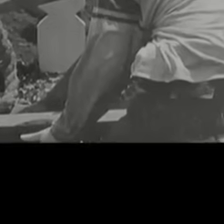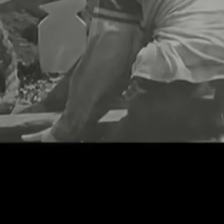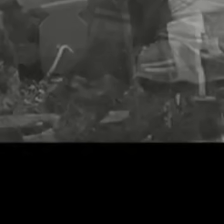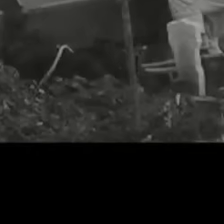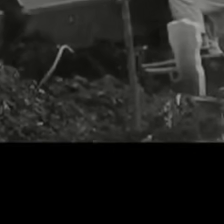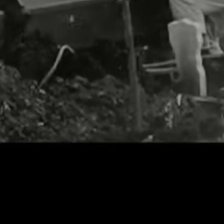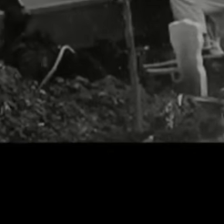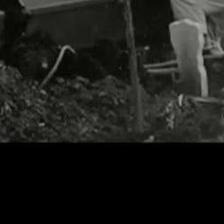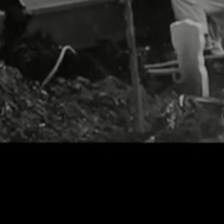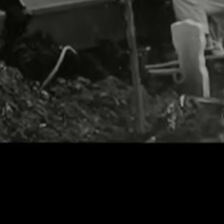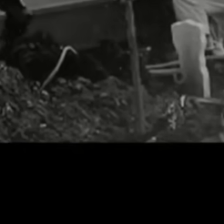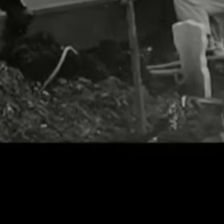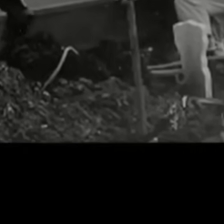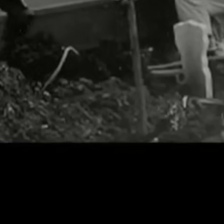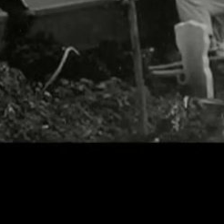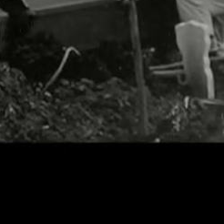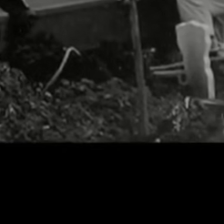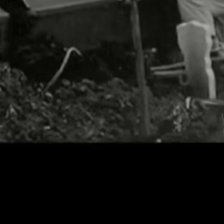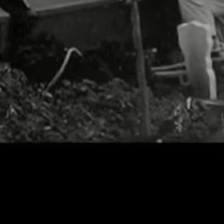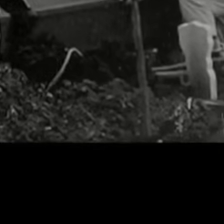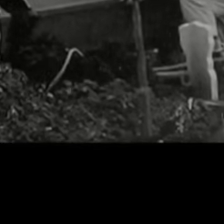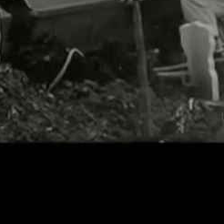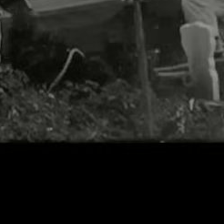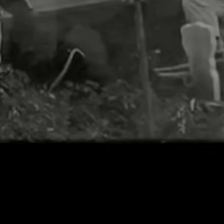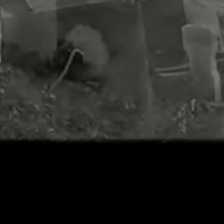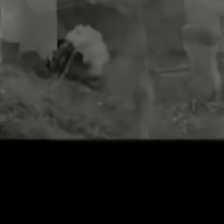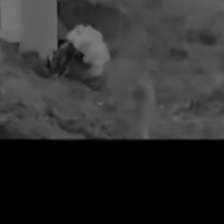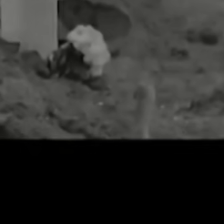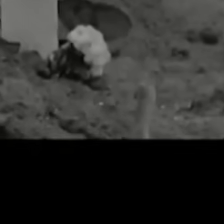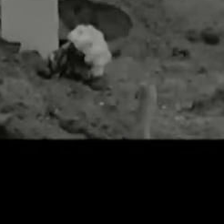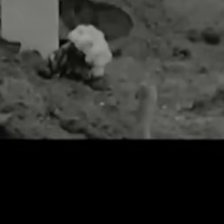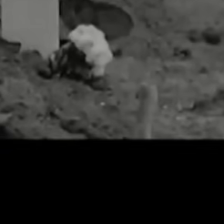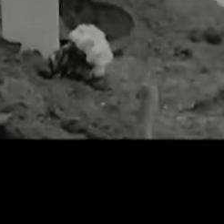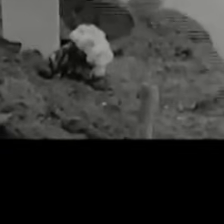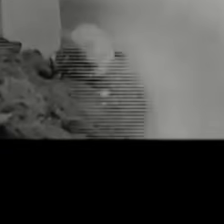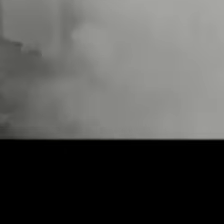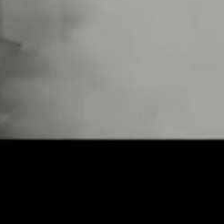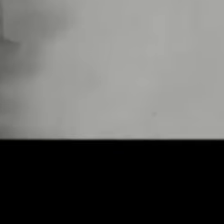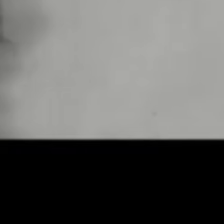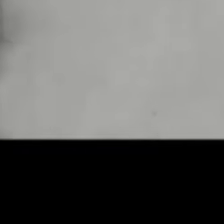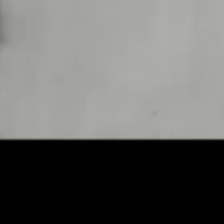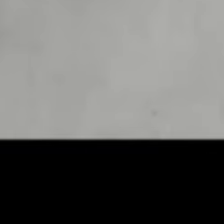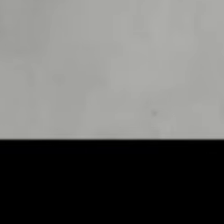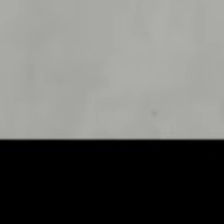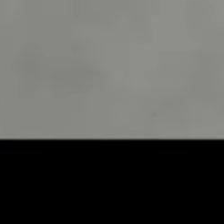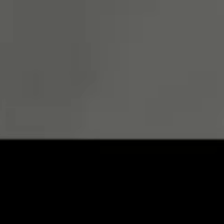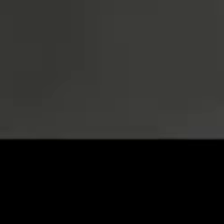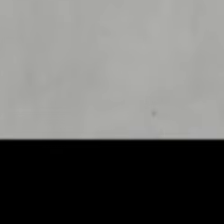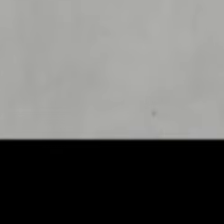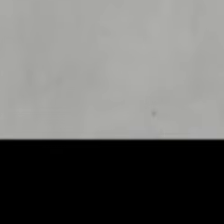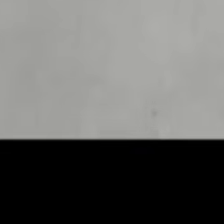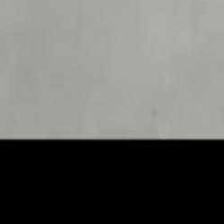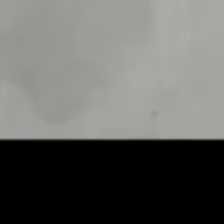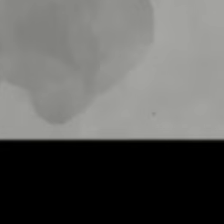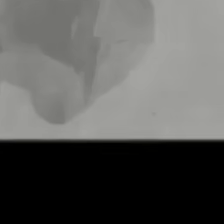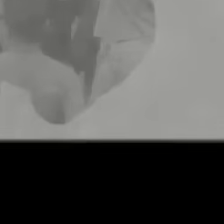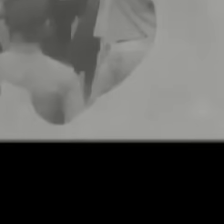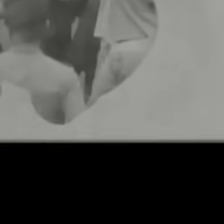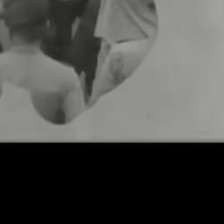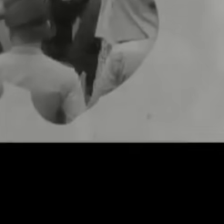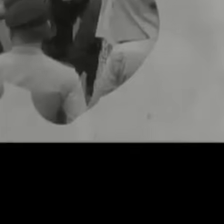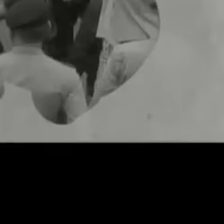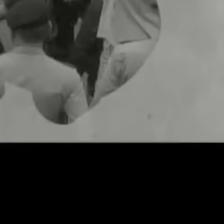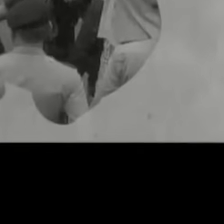kematian. Pandemi akan pergi seperti kabut yang hilang sebelum fajar.